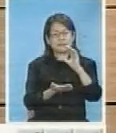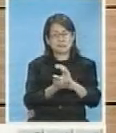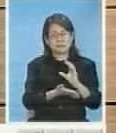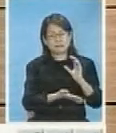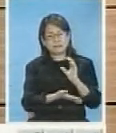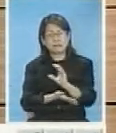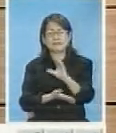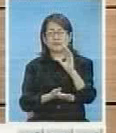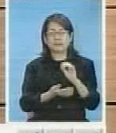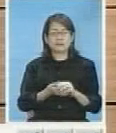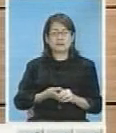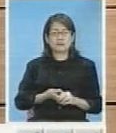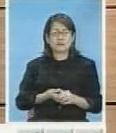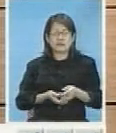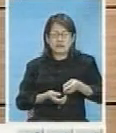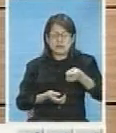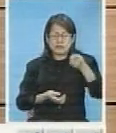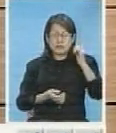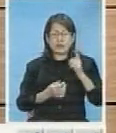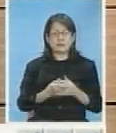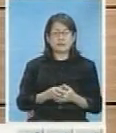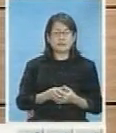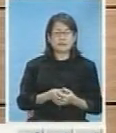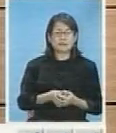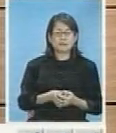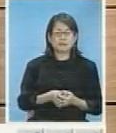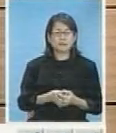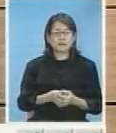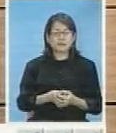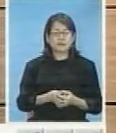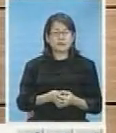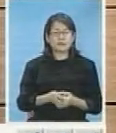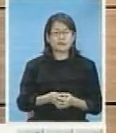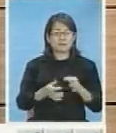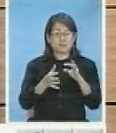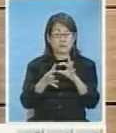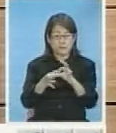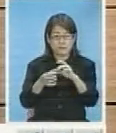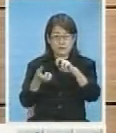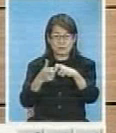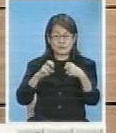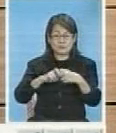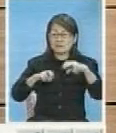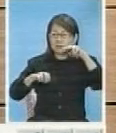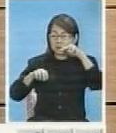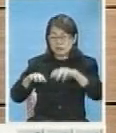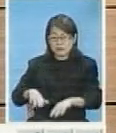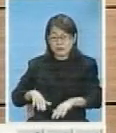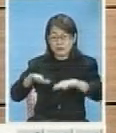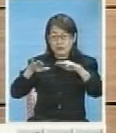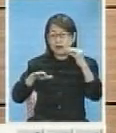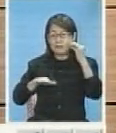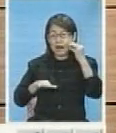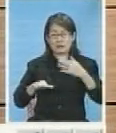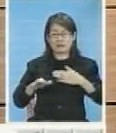ไปนั้นช้ามากครับท่านประธานครับในส่วนของน้ำท่วมเที่ยวนี้ในส่วนของจังหวัดชุมพรบ้